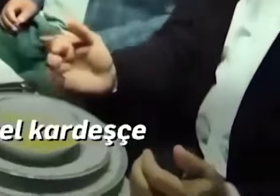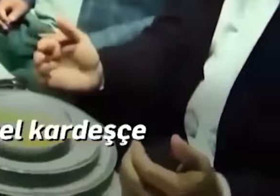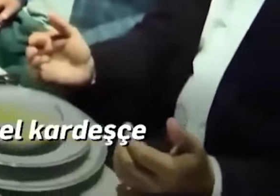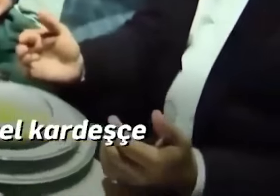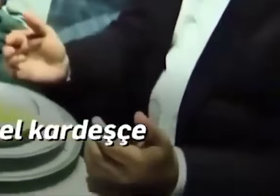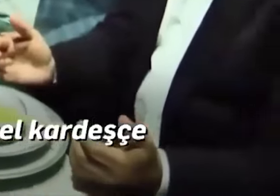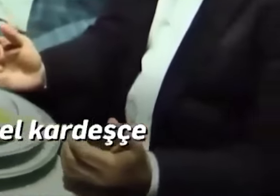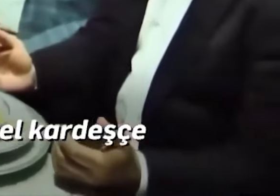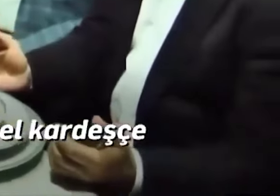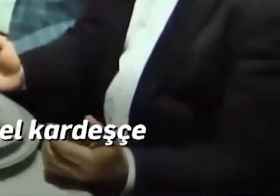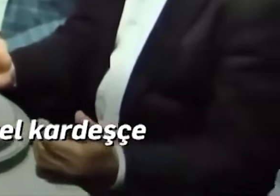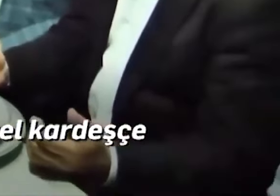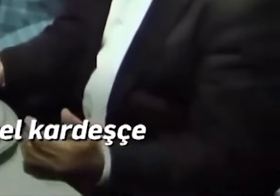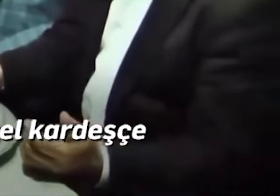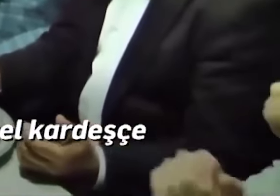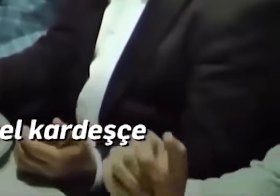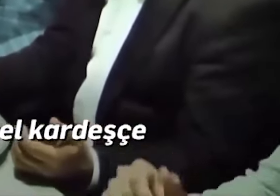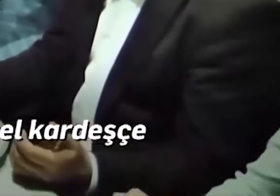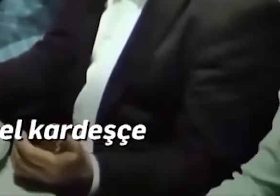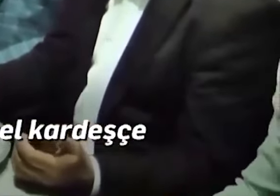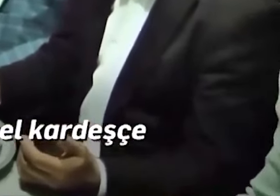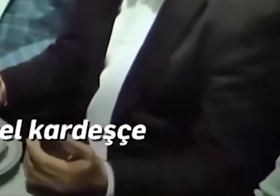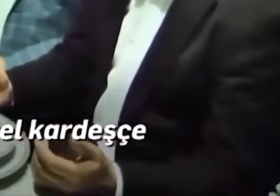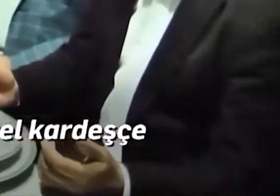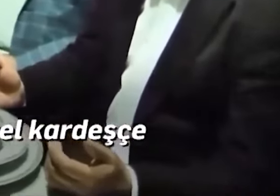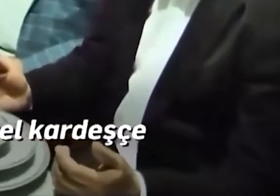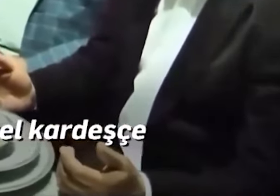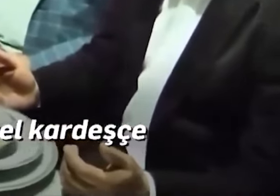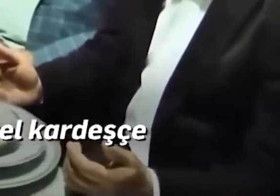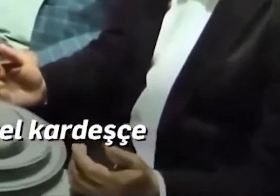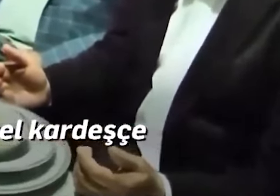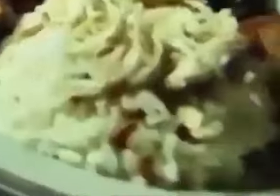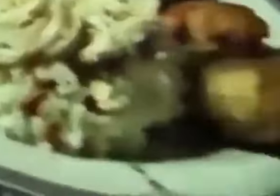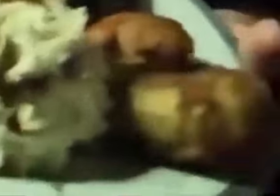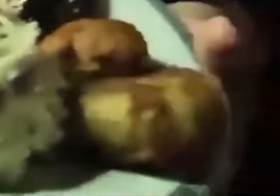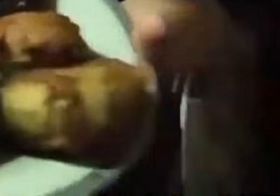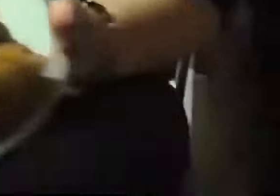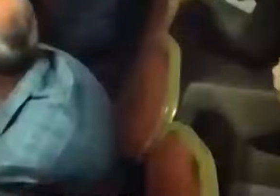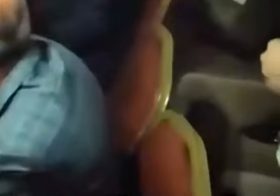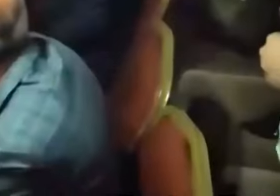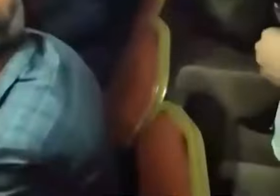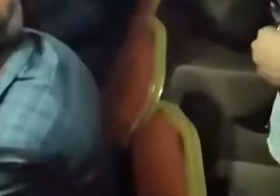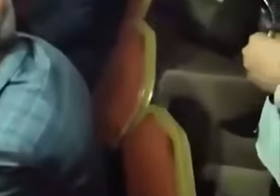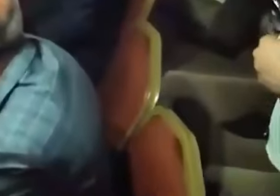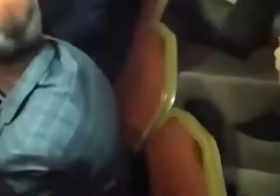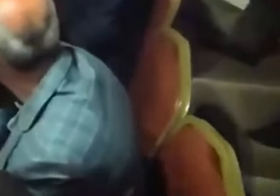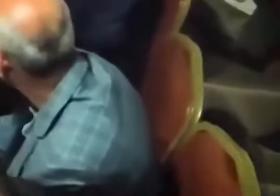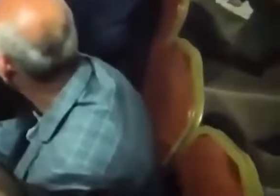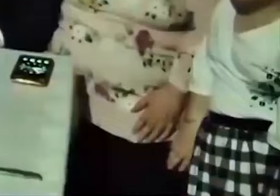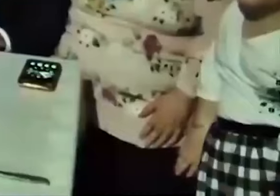Güzel bir memleketimiz var. Hep beraber güzel kardeşçe yaşayalım inşallah. Amin.